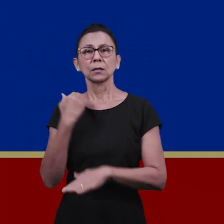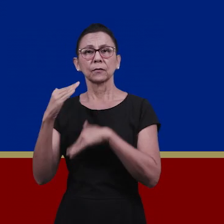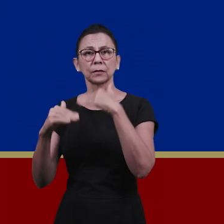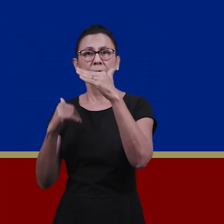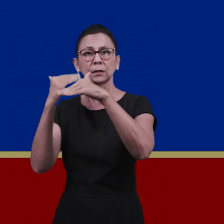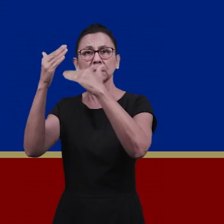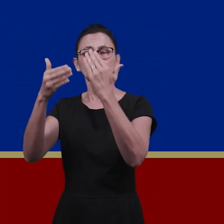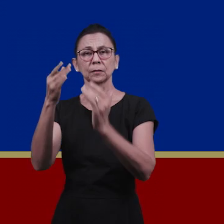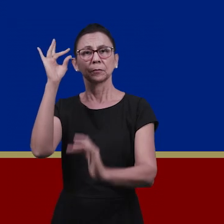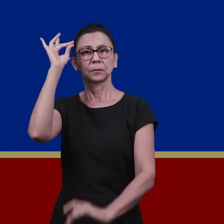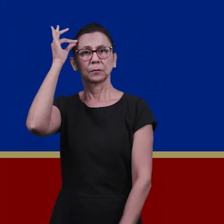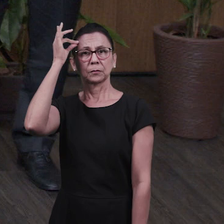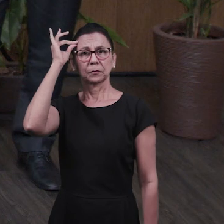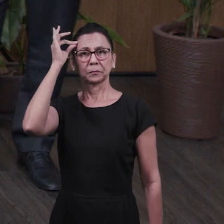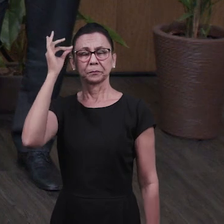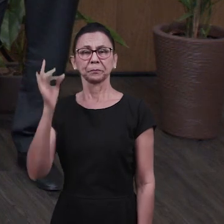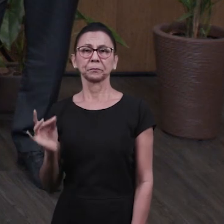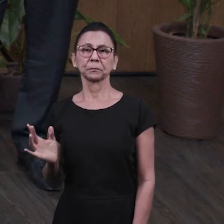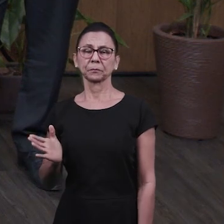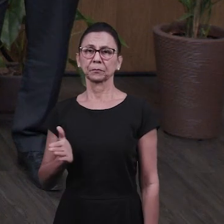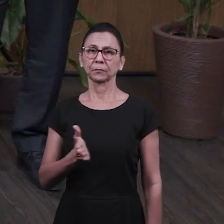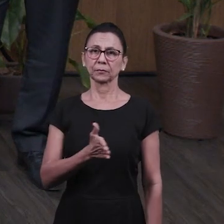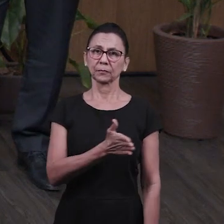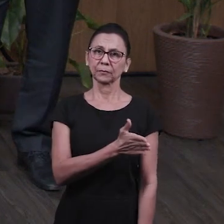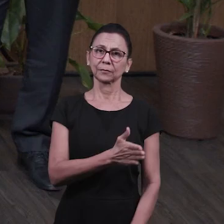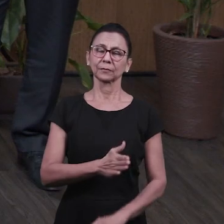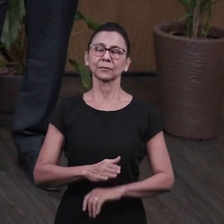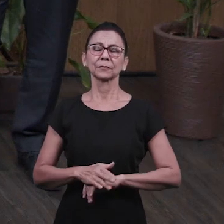fruits de l'éternité. Gloire à Dieu.